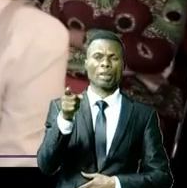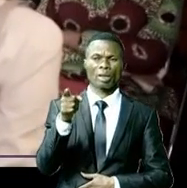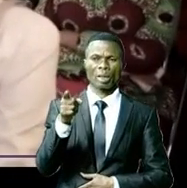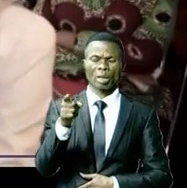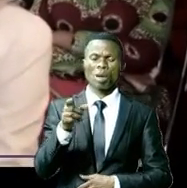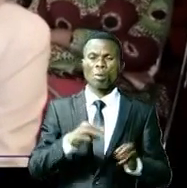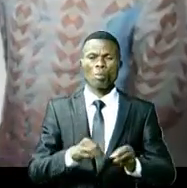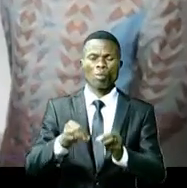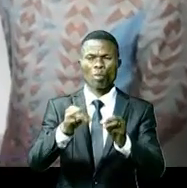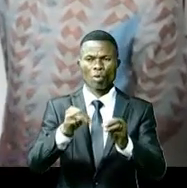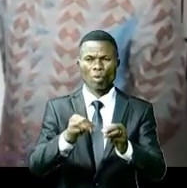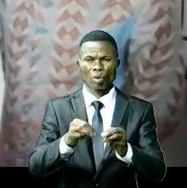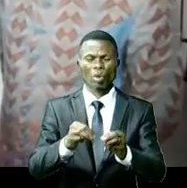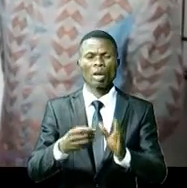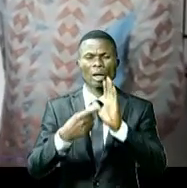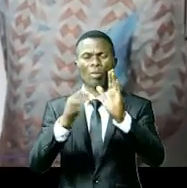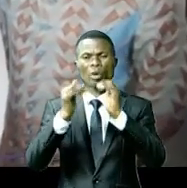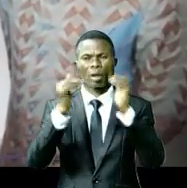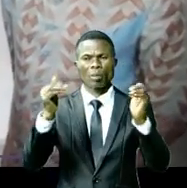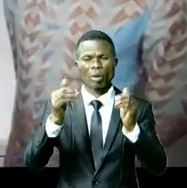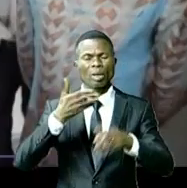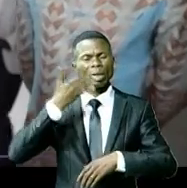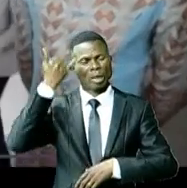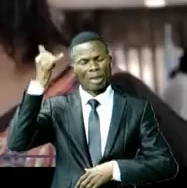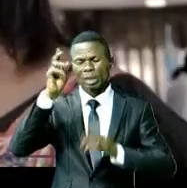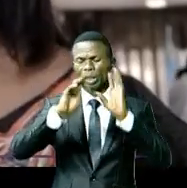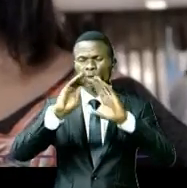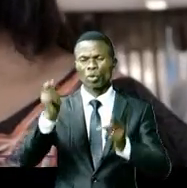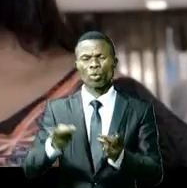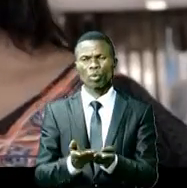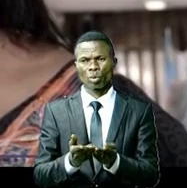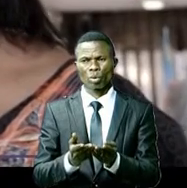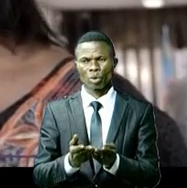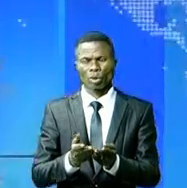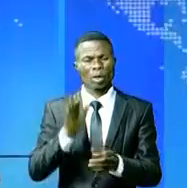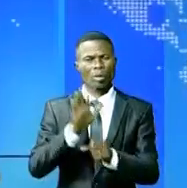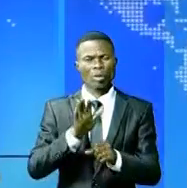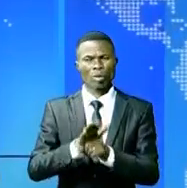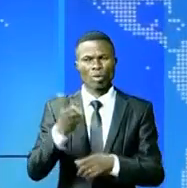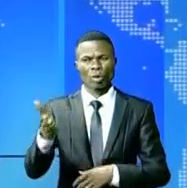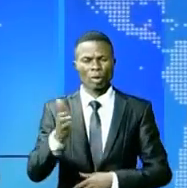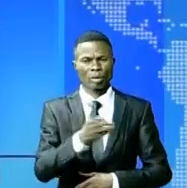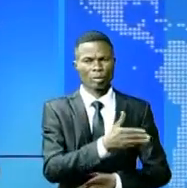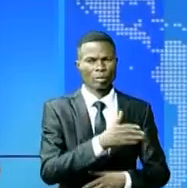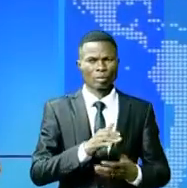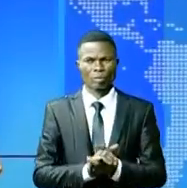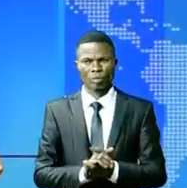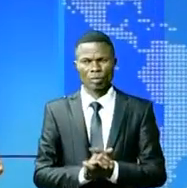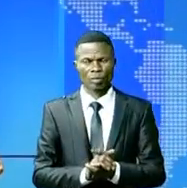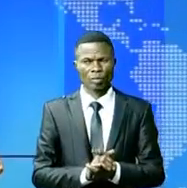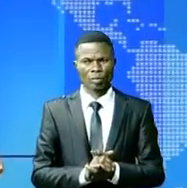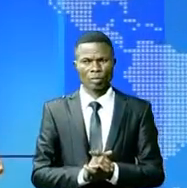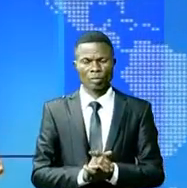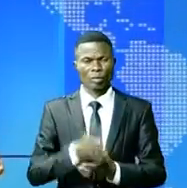un moyen de cultiver la paix dans l'esprit de la population juvénile qui est majoritaire. Et puis